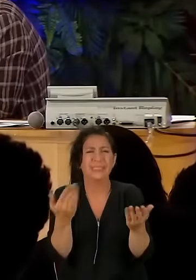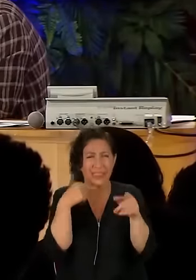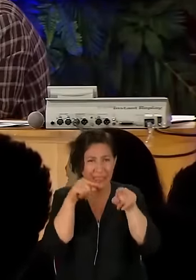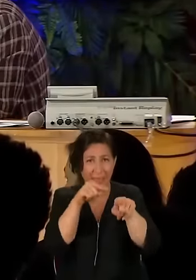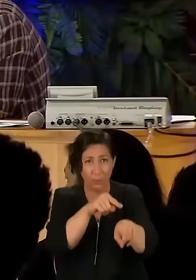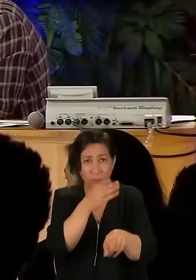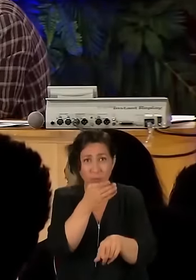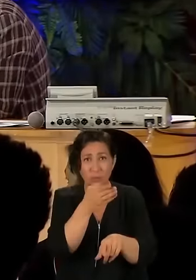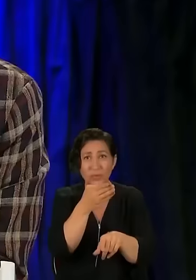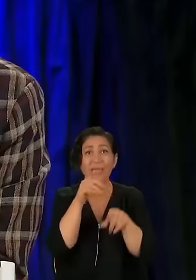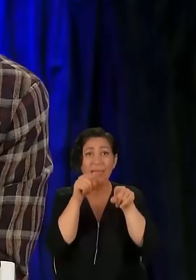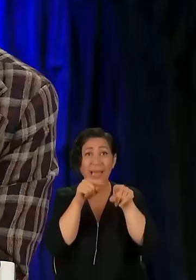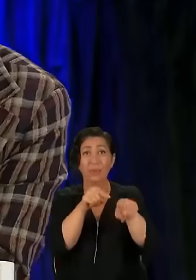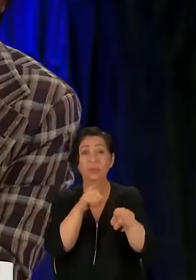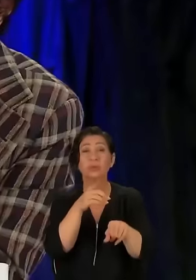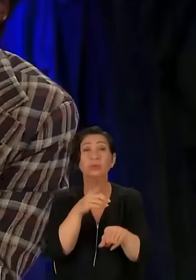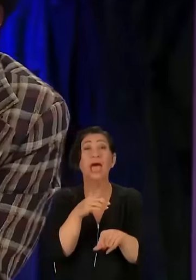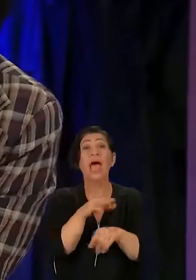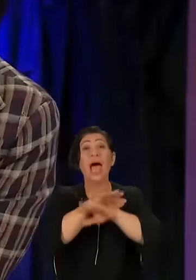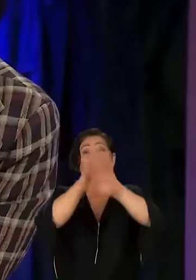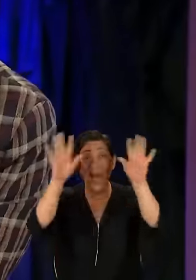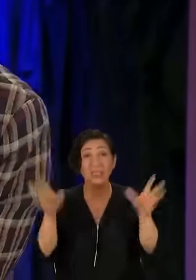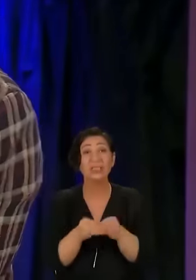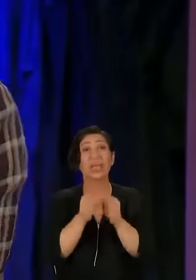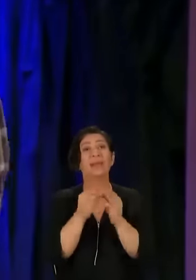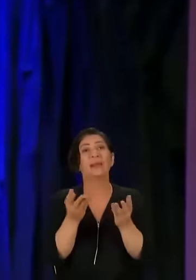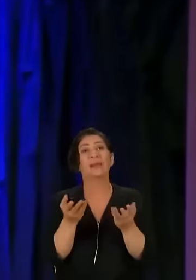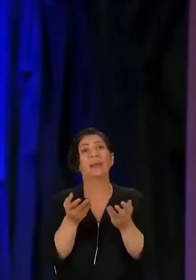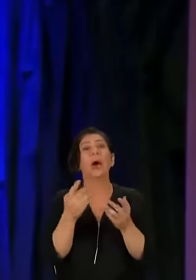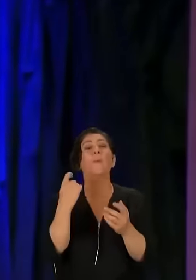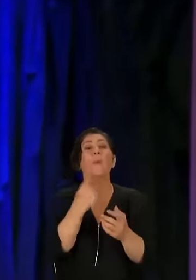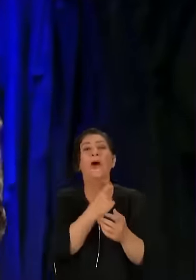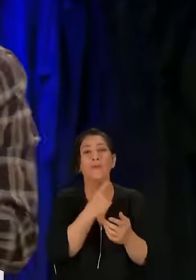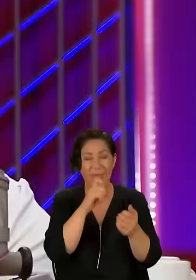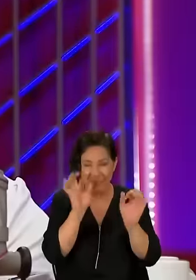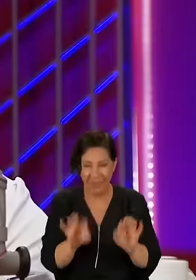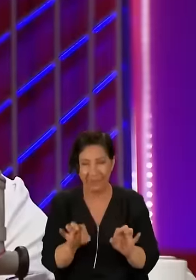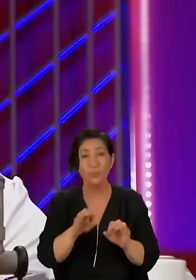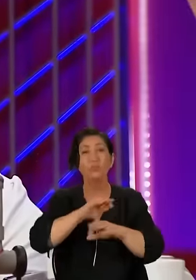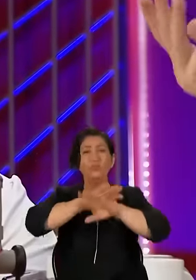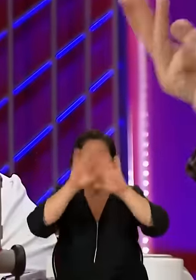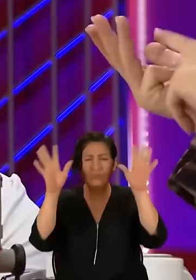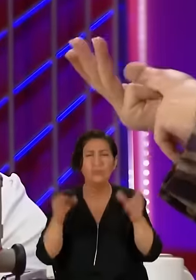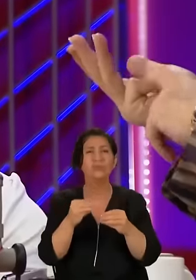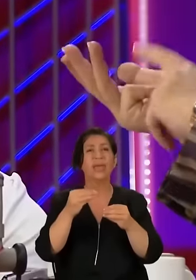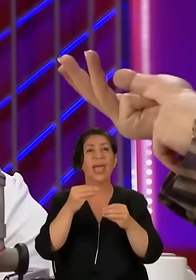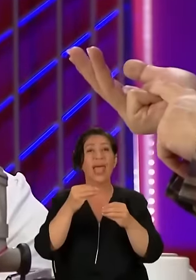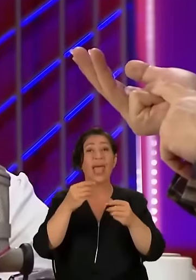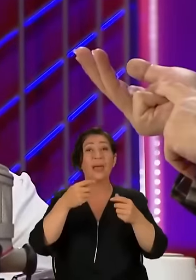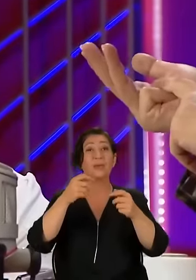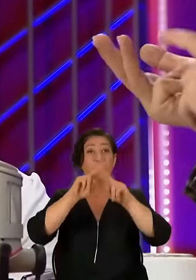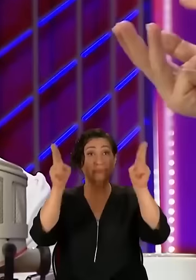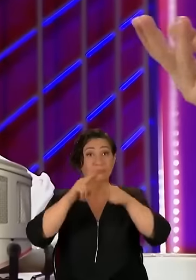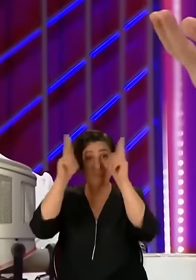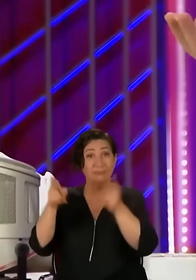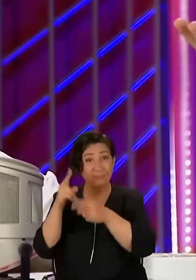Takip ediyor musunuz? Takip ediyor musunuz? Ya her şey parfümeriden ve bütün esnaf, bak bütün